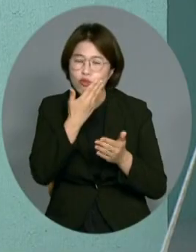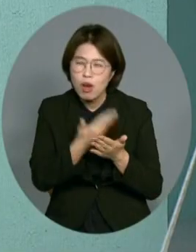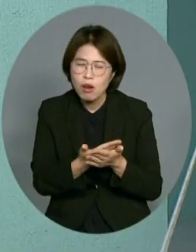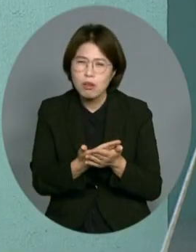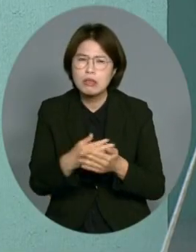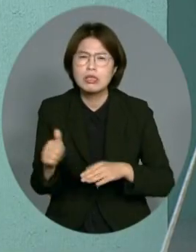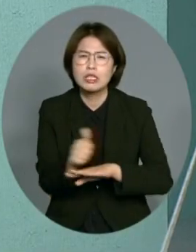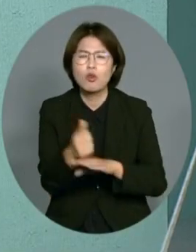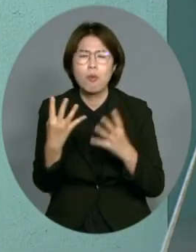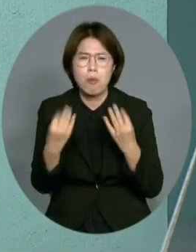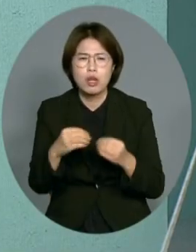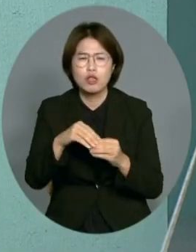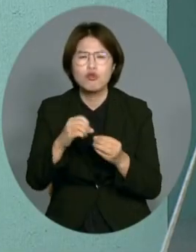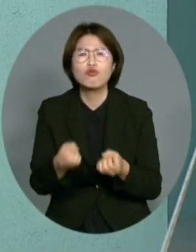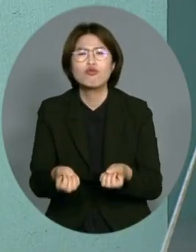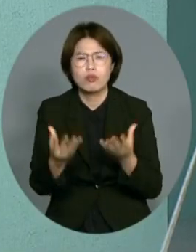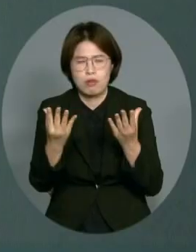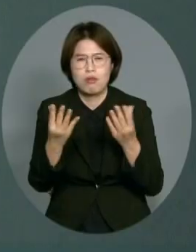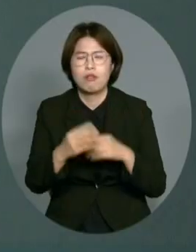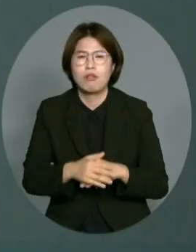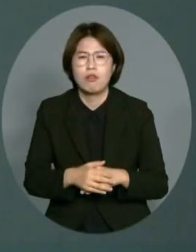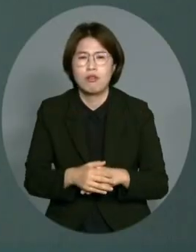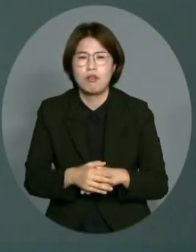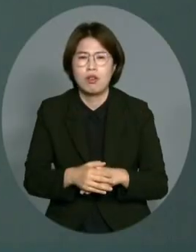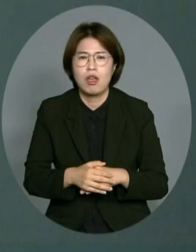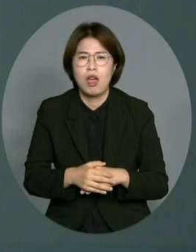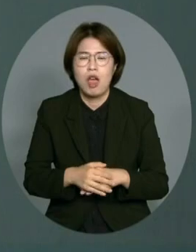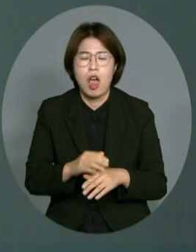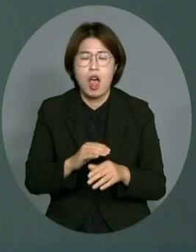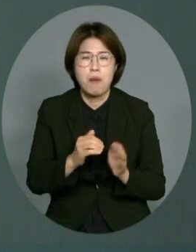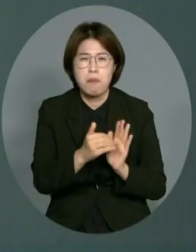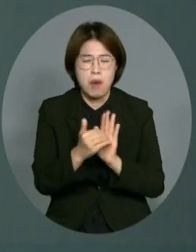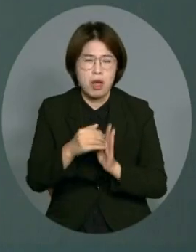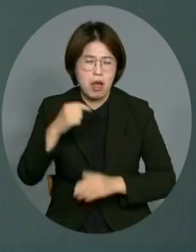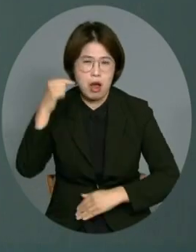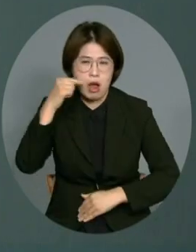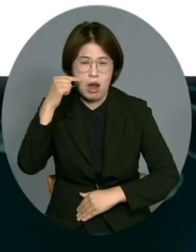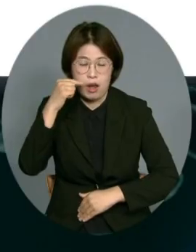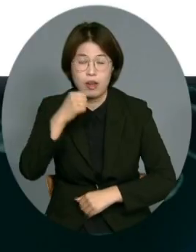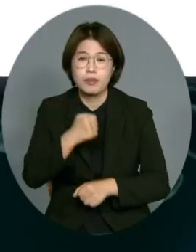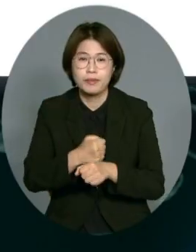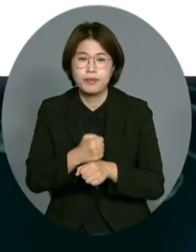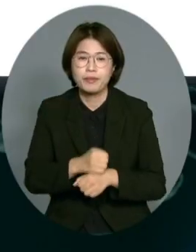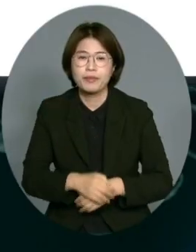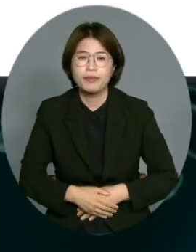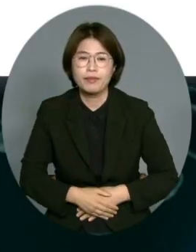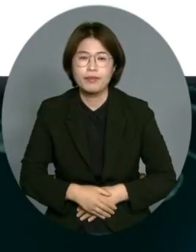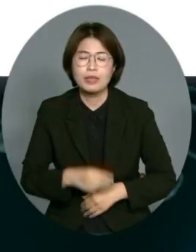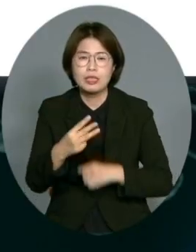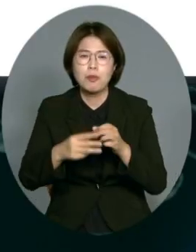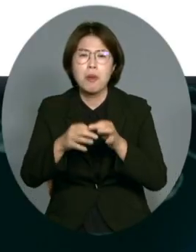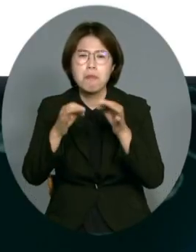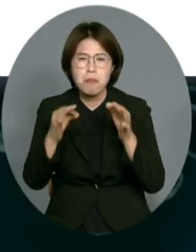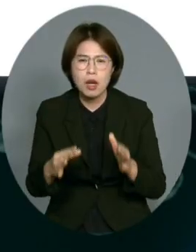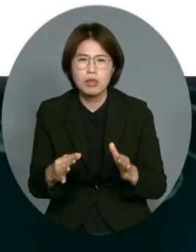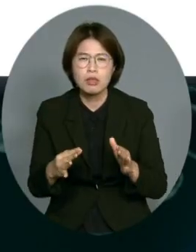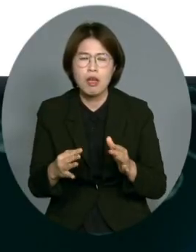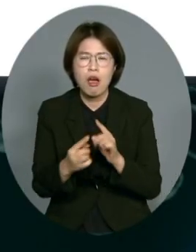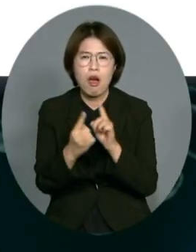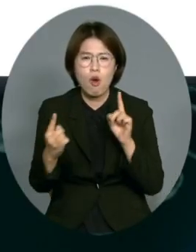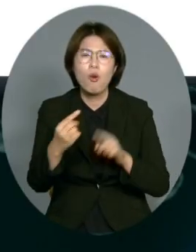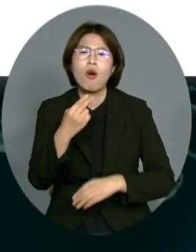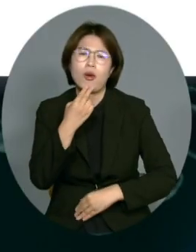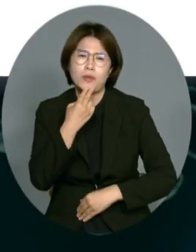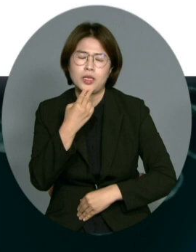이동량이 늘어나는 추석 연휴. 경상북도는 방역을 강화하기로 했습니다. 3년 만에 일률적인 거리